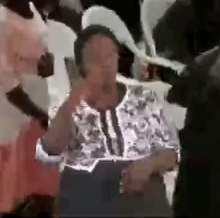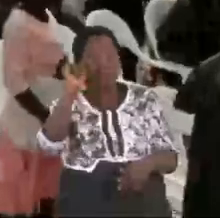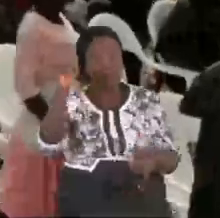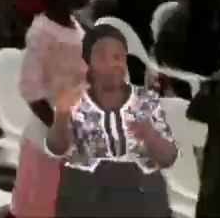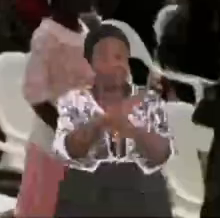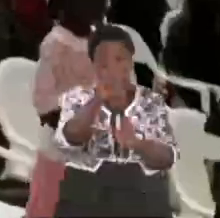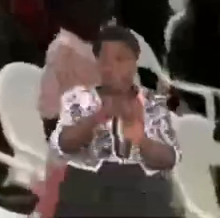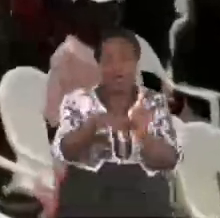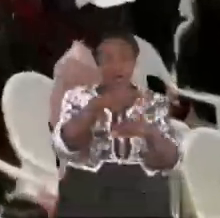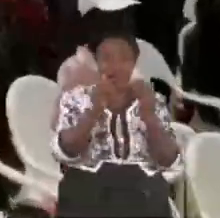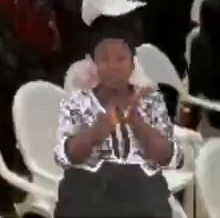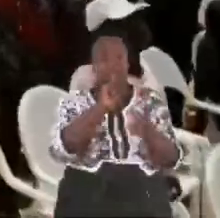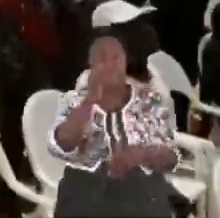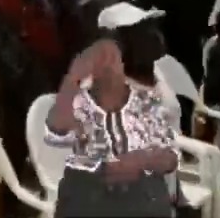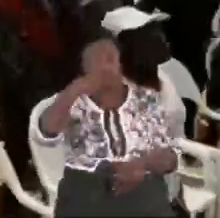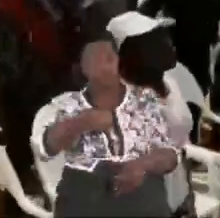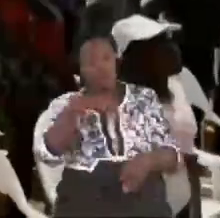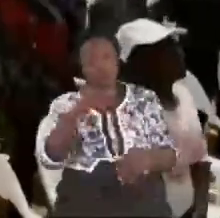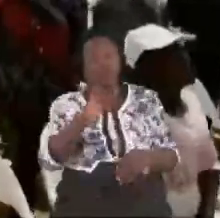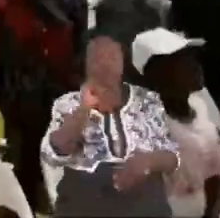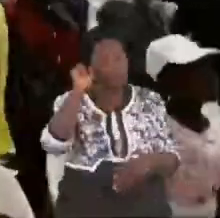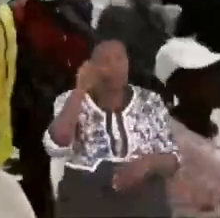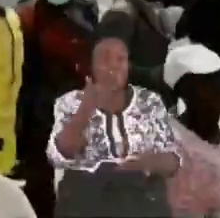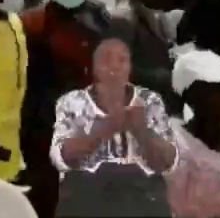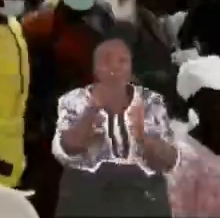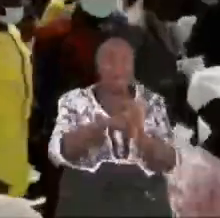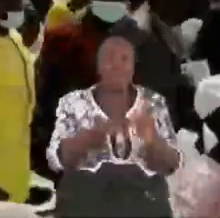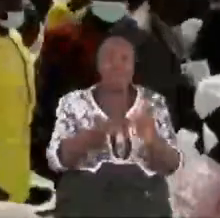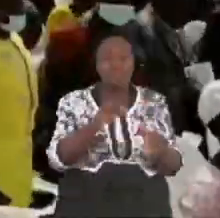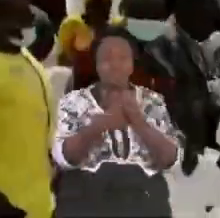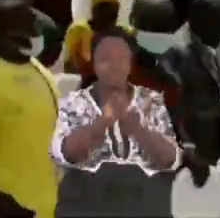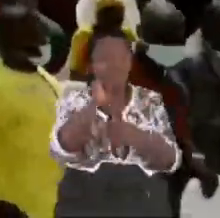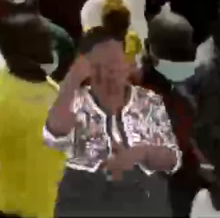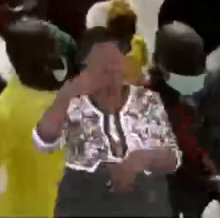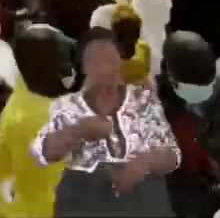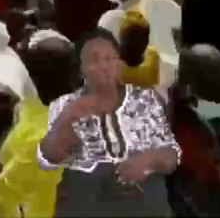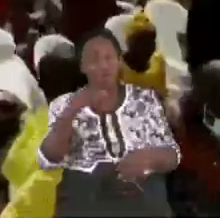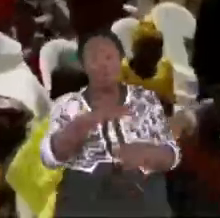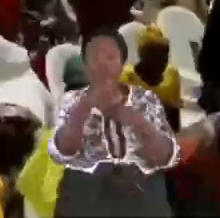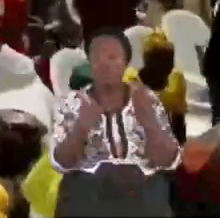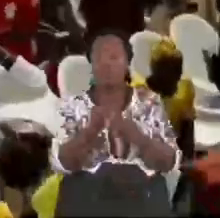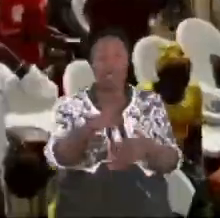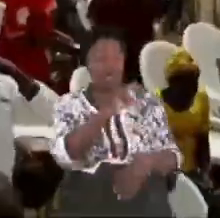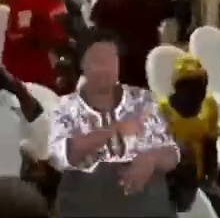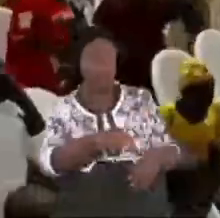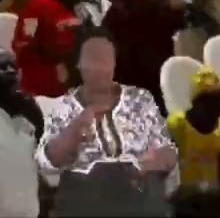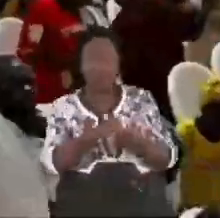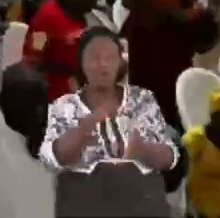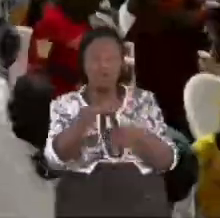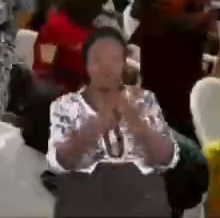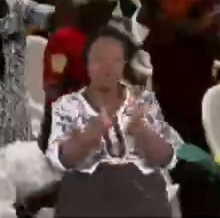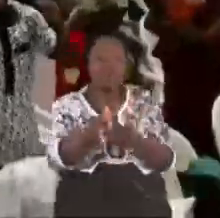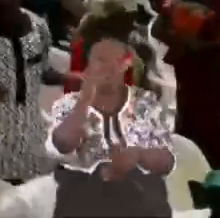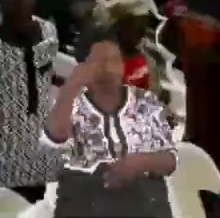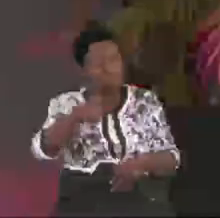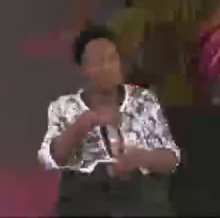plénitude. Tout ça c'est pour moi. Sa bonté. Tout ça c'est pour moi. Sa plénitude. Tout cela c'est pour moi.